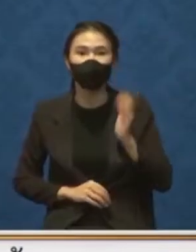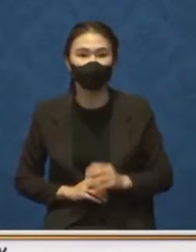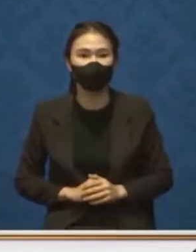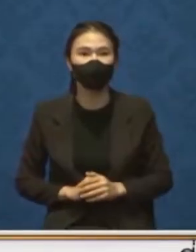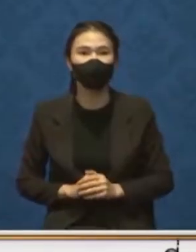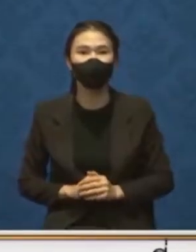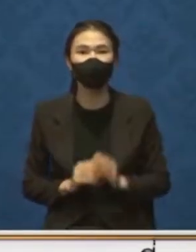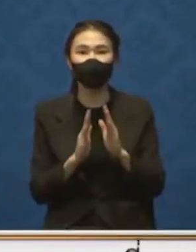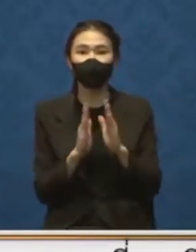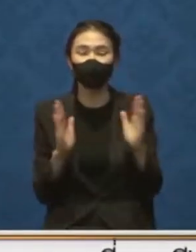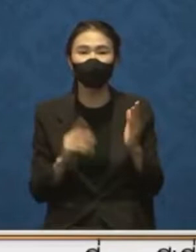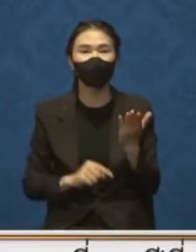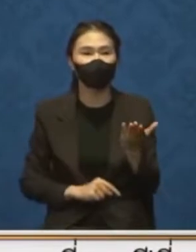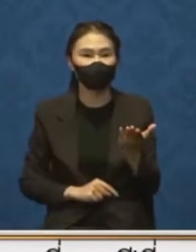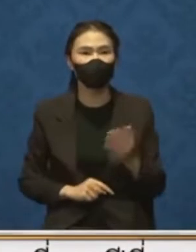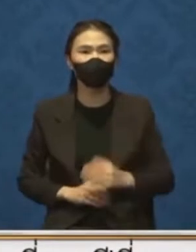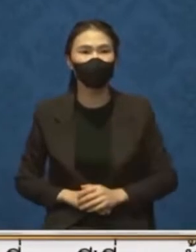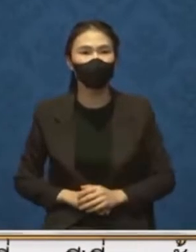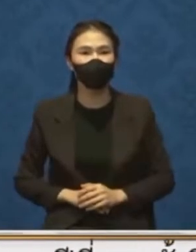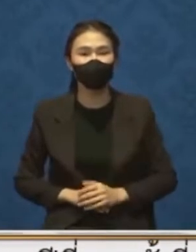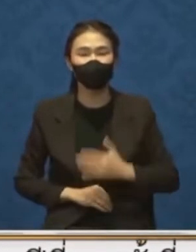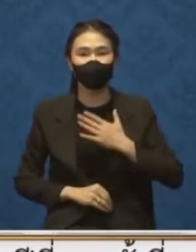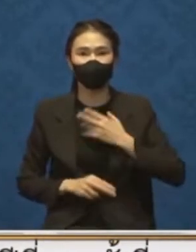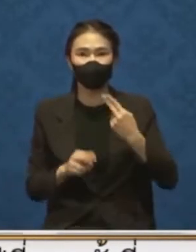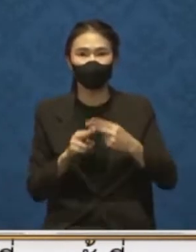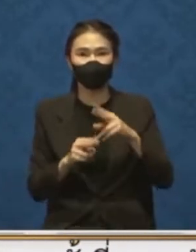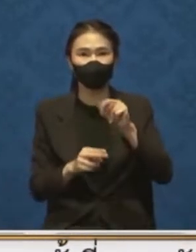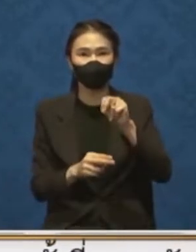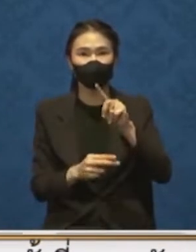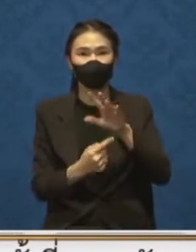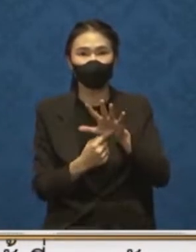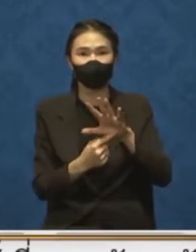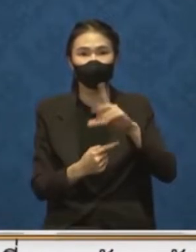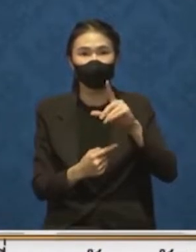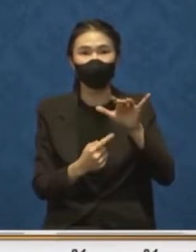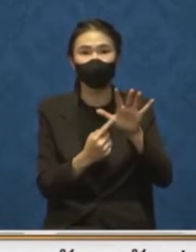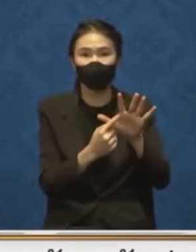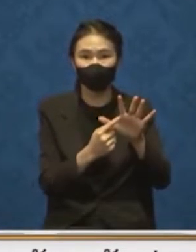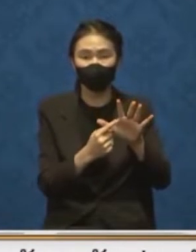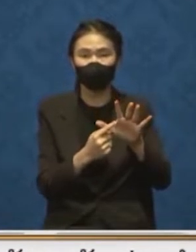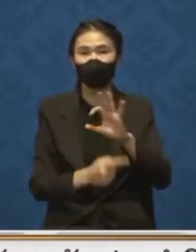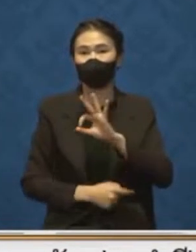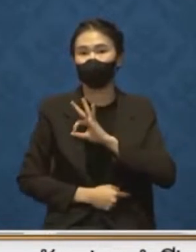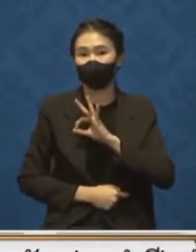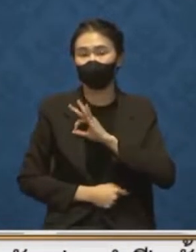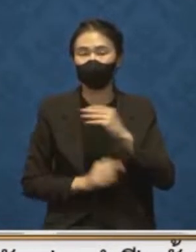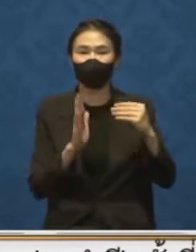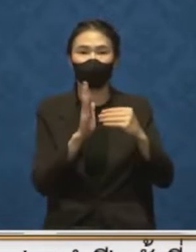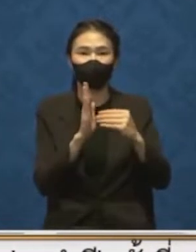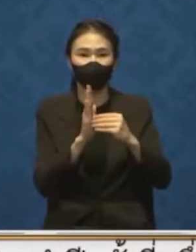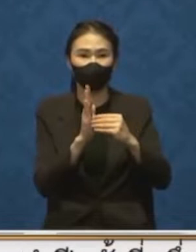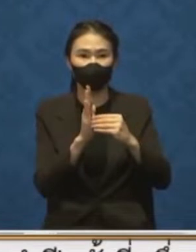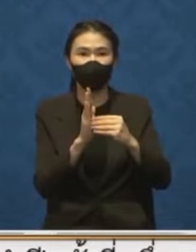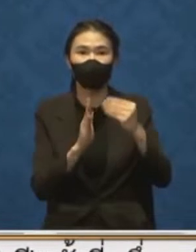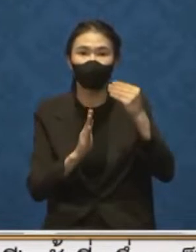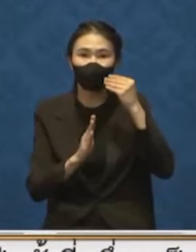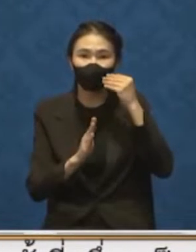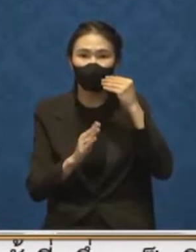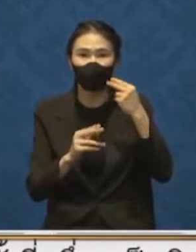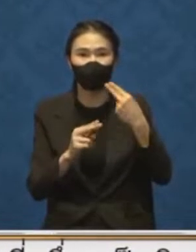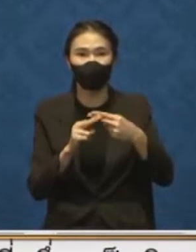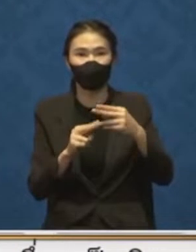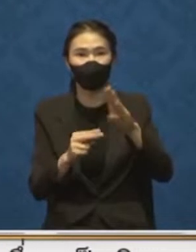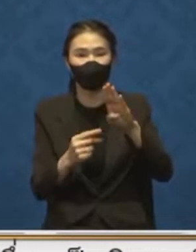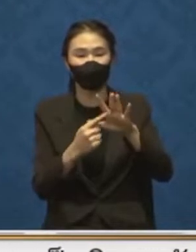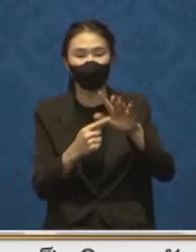ขอบคุณครับท่านประธานครับผมณัฐชาบุญชัยสวัสดิ์สมาชิกสภาผู้แทนราษฎรกรุงเทพมหานครจากชาวบางขุนเทียนครับท่านประธานครับขออนุญา